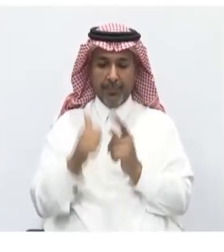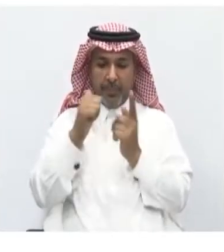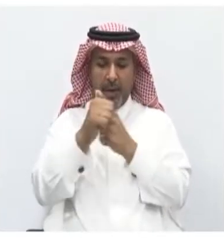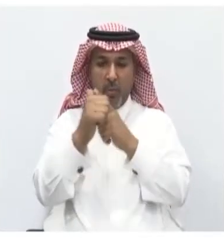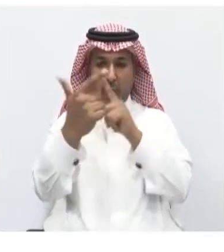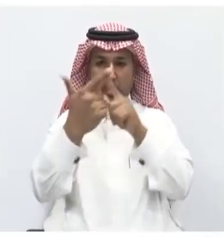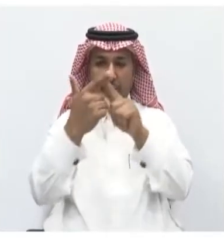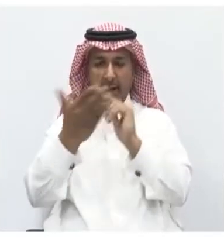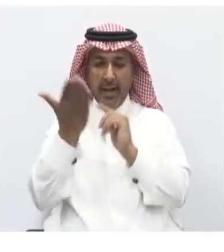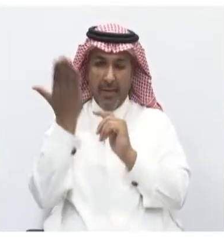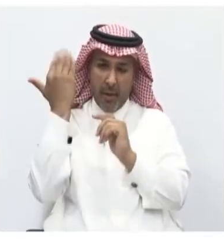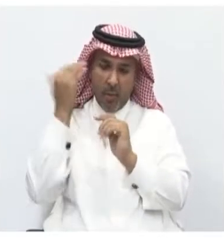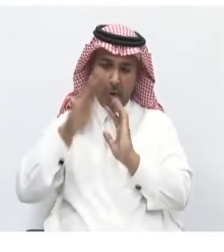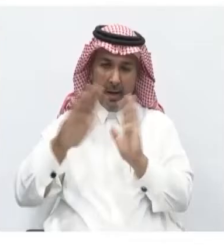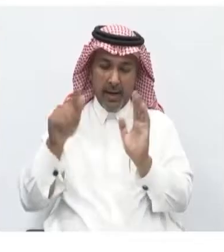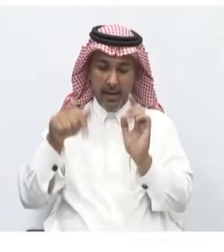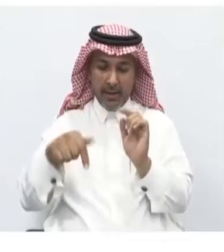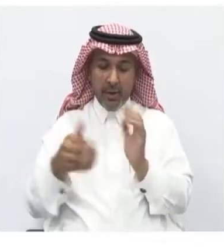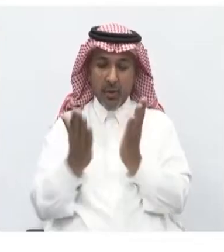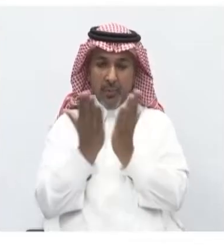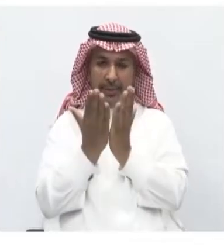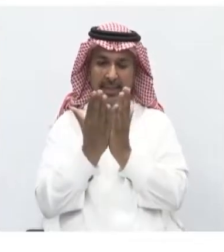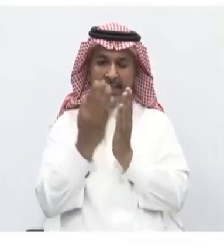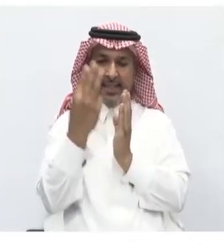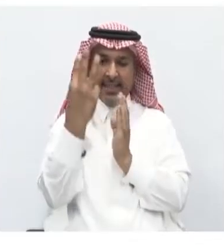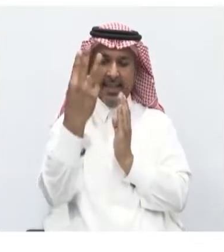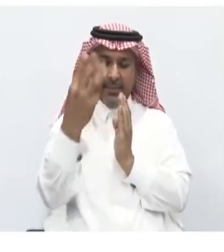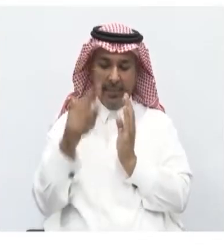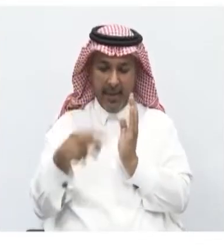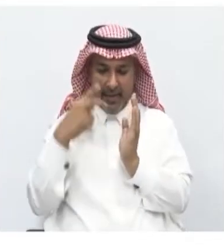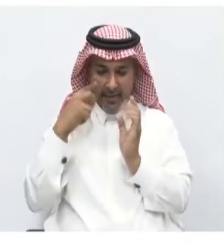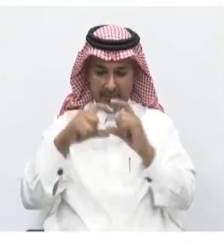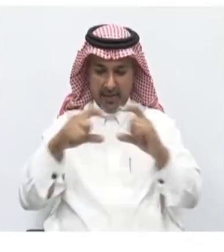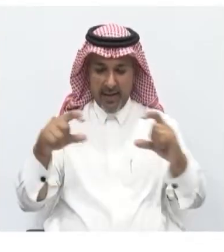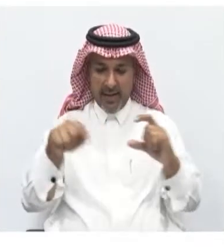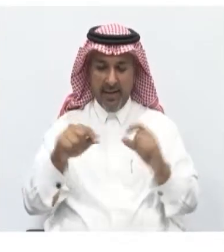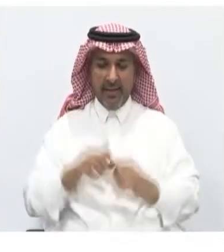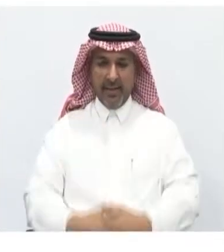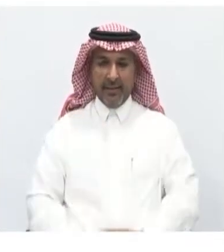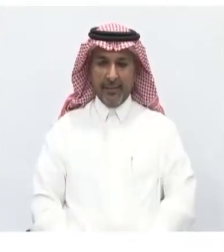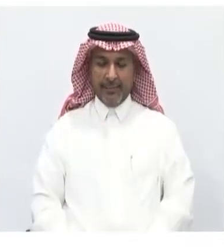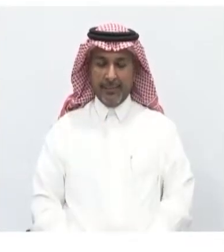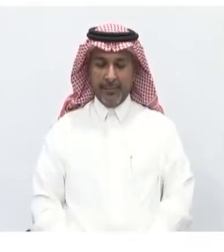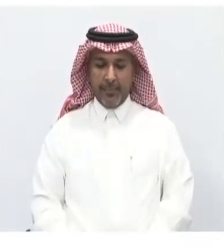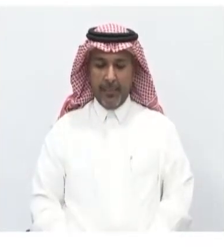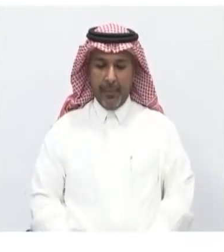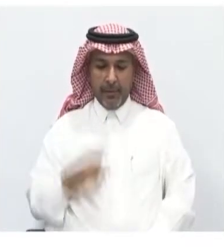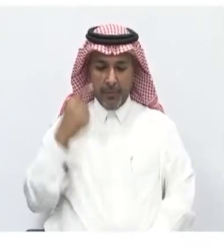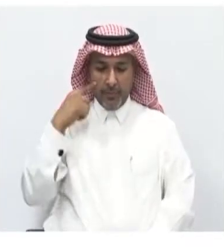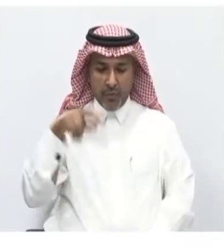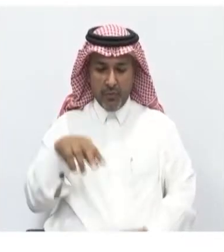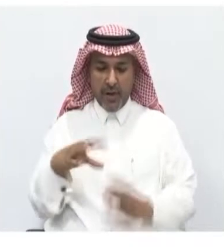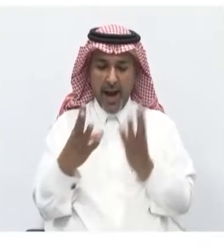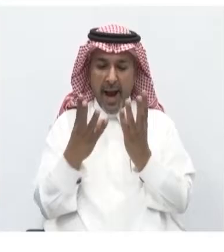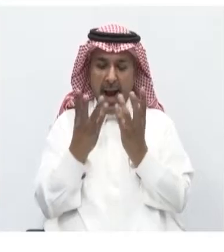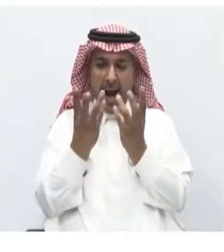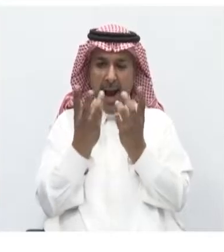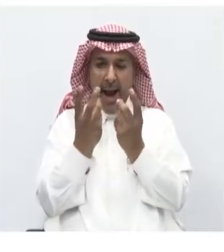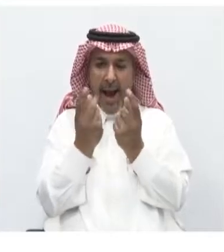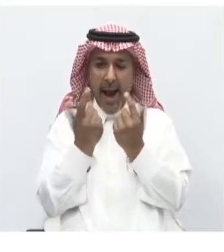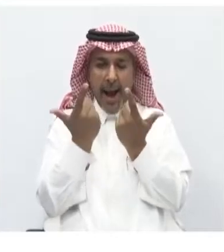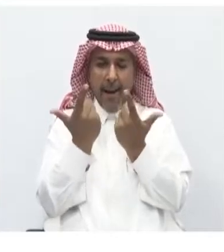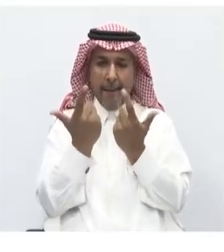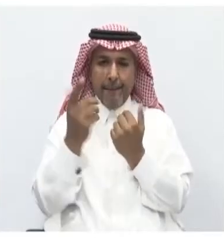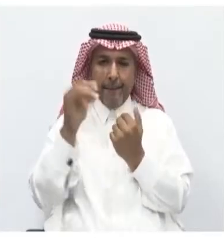الثالث وهو المقصود بالحسابات الكيميائيه الفكره الرئيسه في تحدد كميه كل ماده